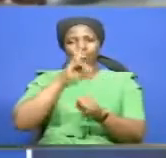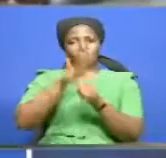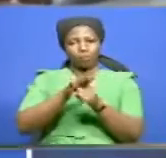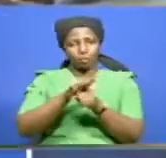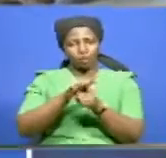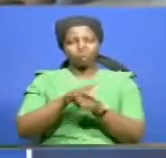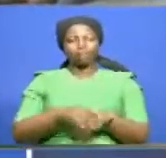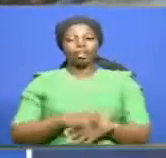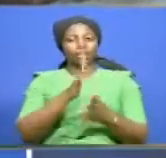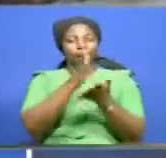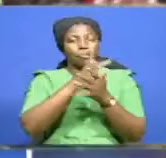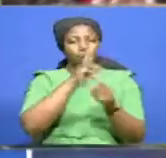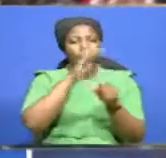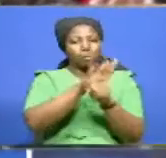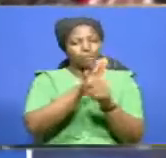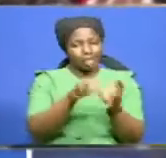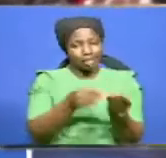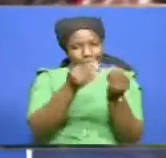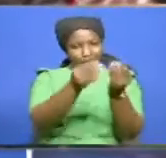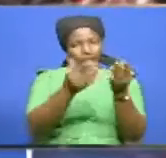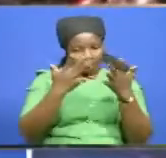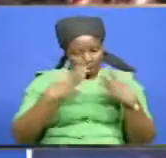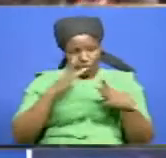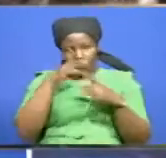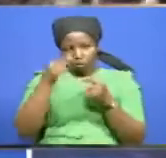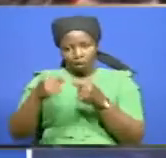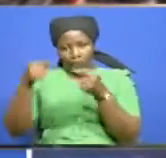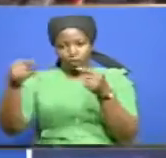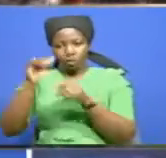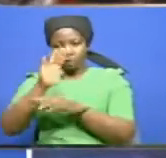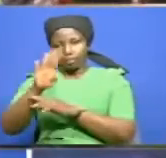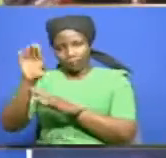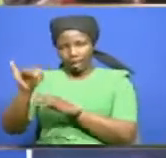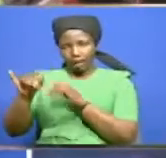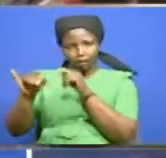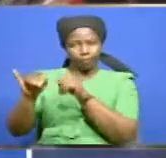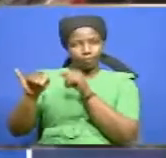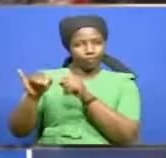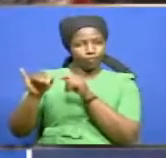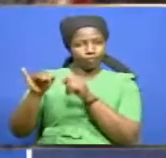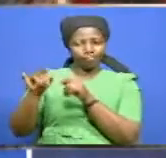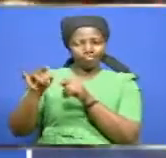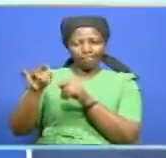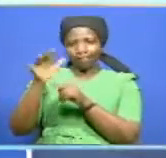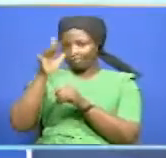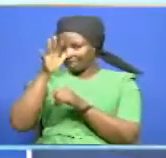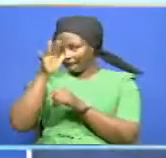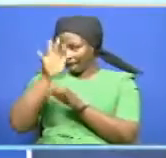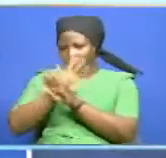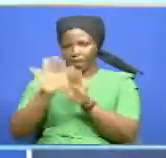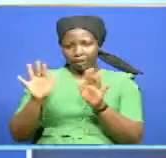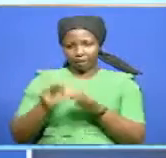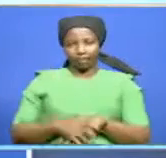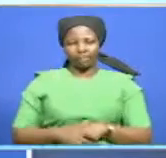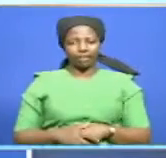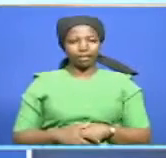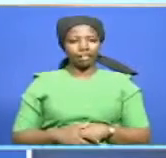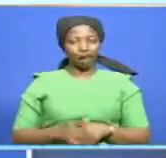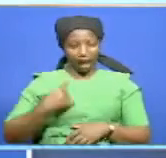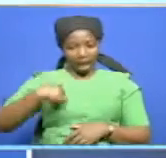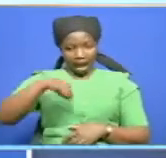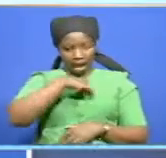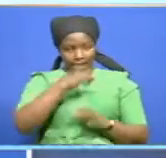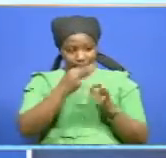ya ahadi zinazotolewa na wale wanaopinga mpango wa maridhiano wa BBI ni uongo mtupu. Sisi kama